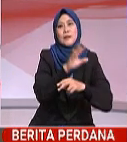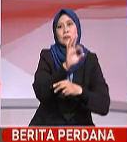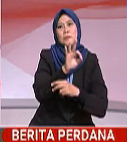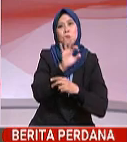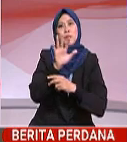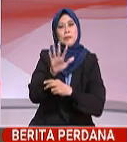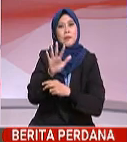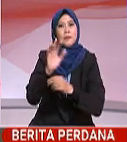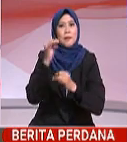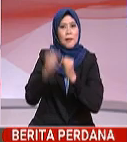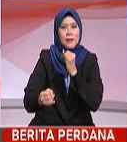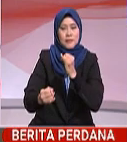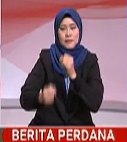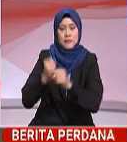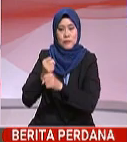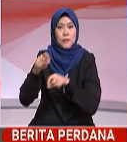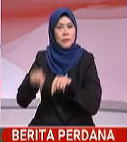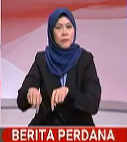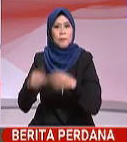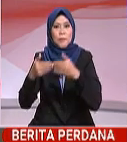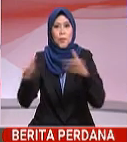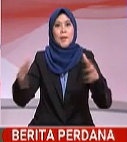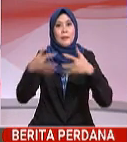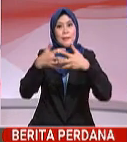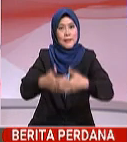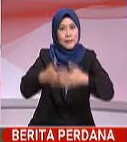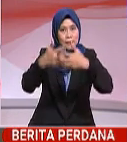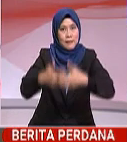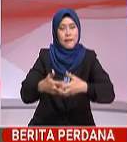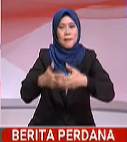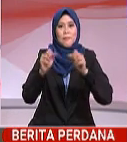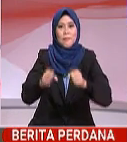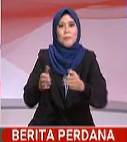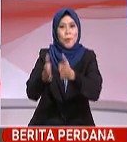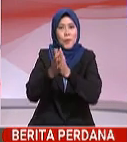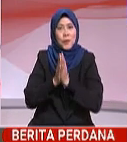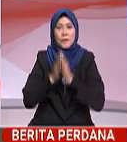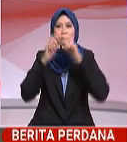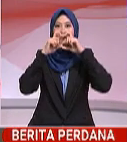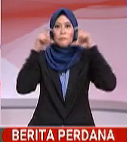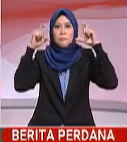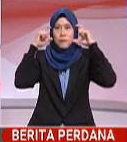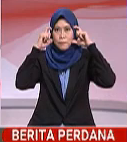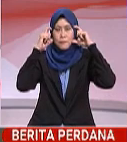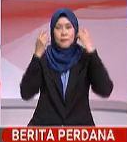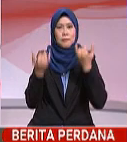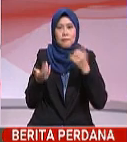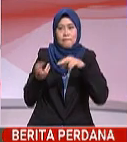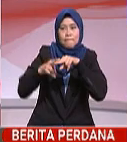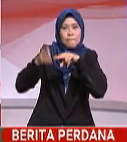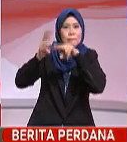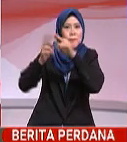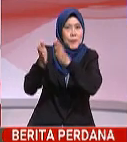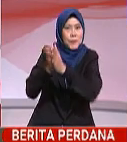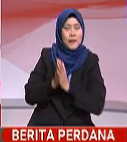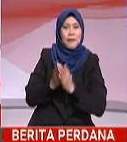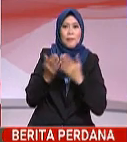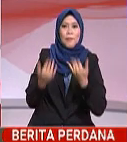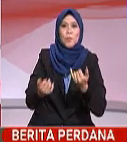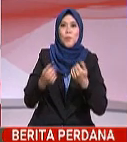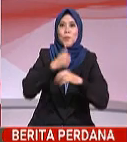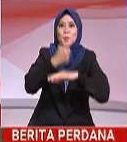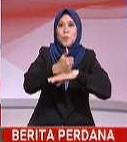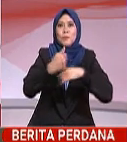KN95 menjelang hujung tahun ini. Pembukaan kilang itu bagi memenuhi permintaan pelitup muka yang semakin meningkat dan mewujudkan